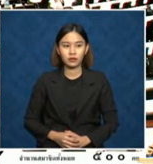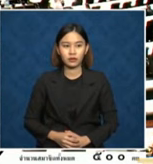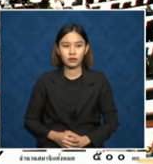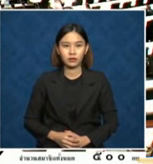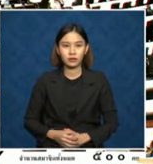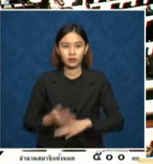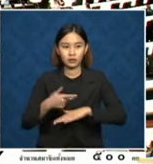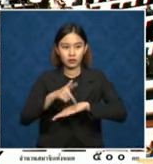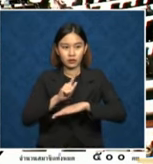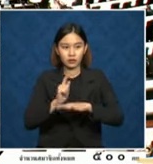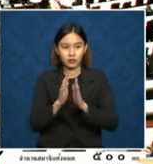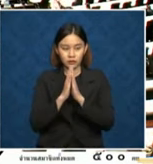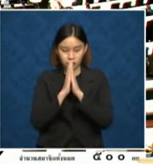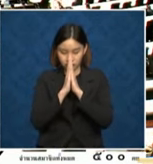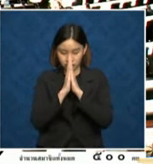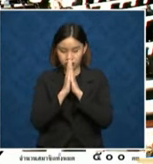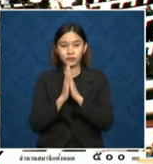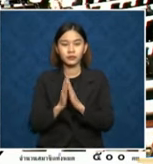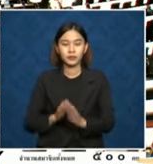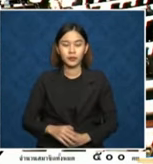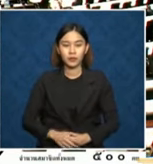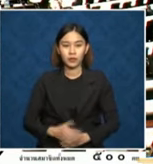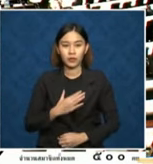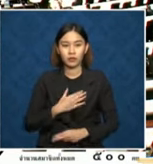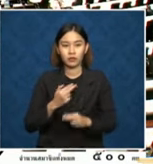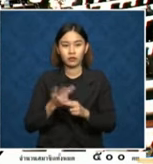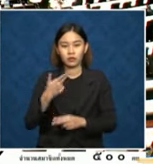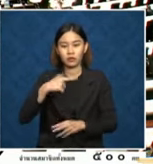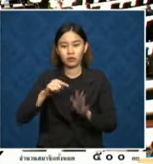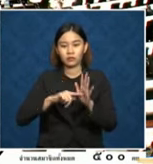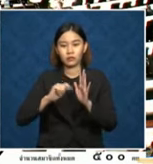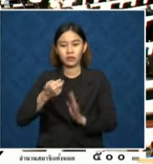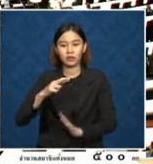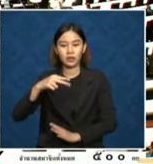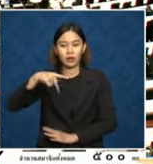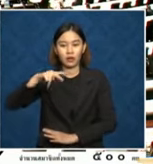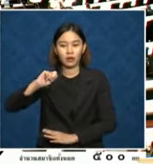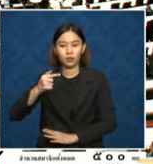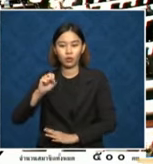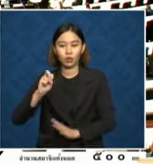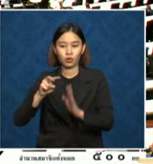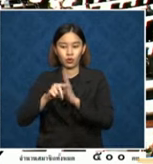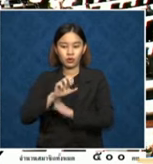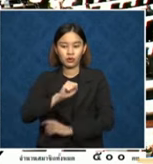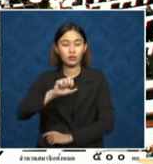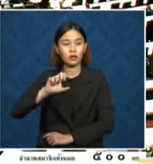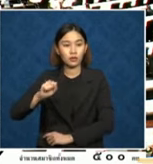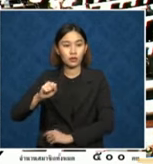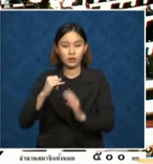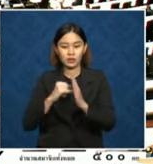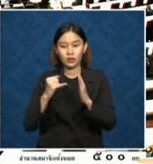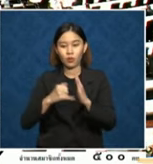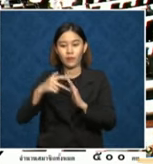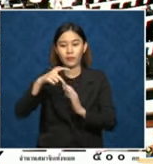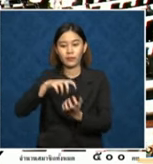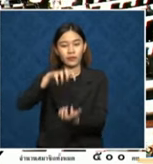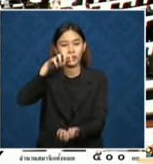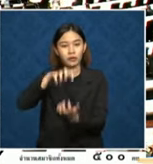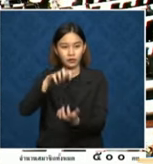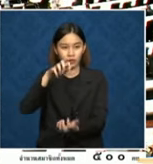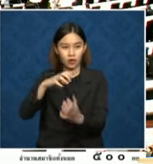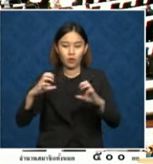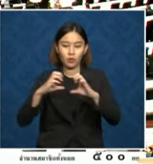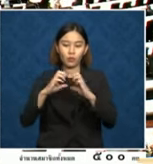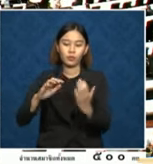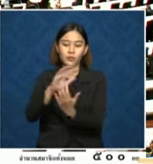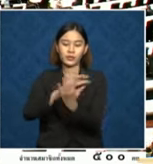เรียนท่านประธานสภาผู้แทนราษฎรที่เคารพผมพัทรพงศ์พัทรประสิทธิ์สมาชิกสภาผู้แทนราษฎรจังหวัดพิจิตรเขต1พรรคภูมิ